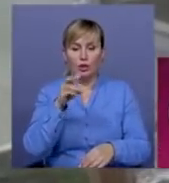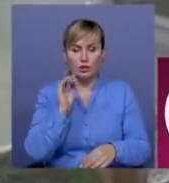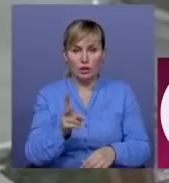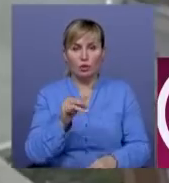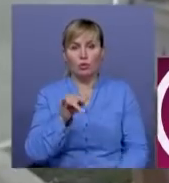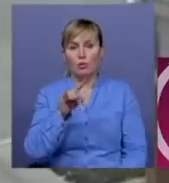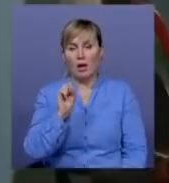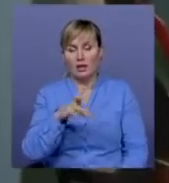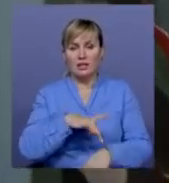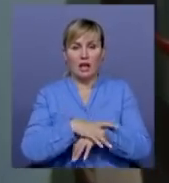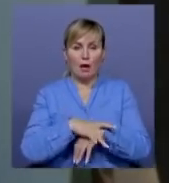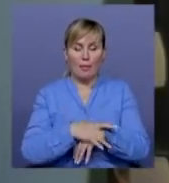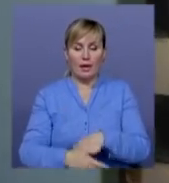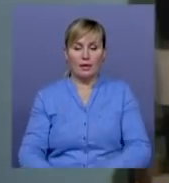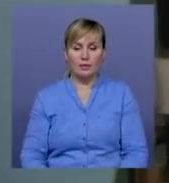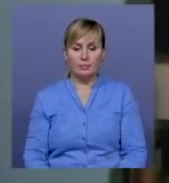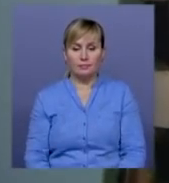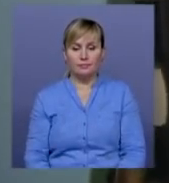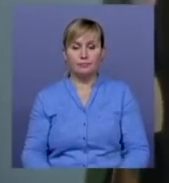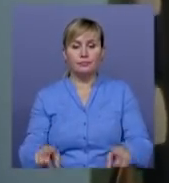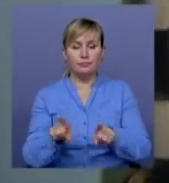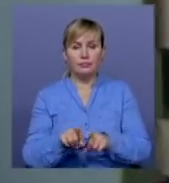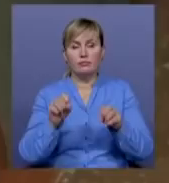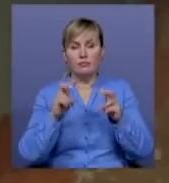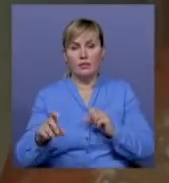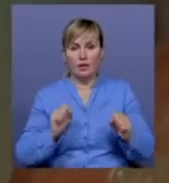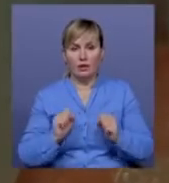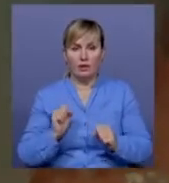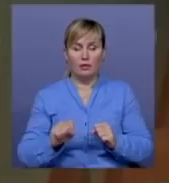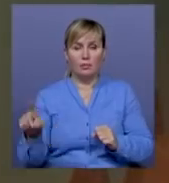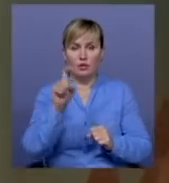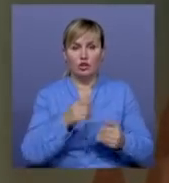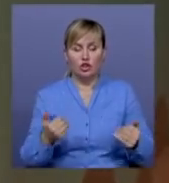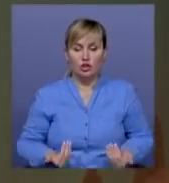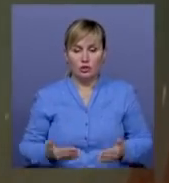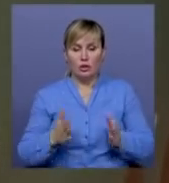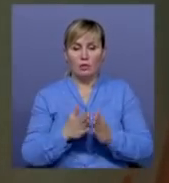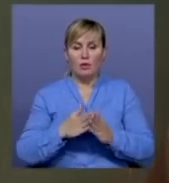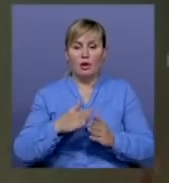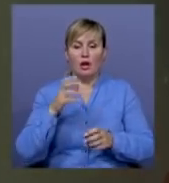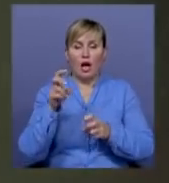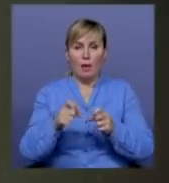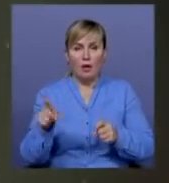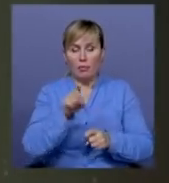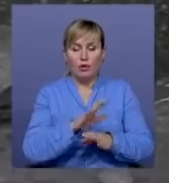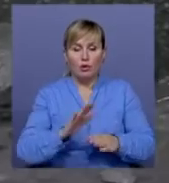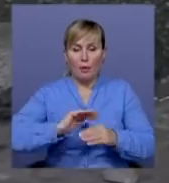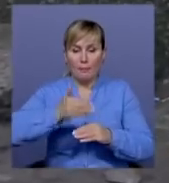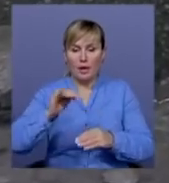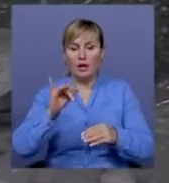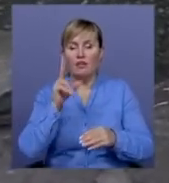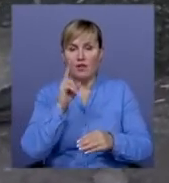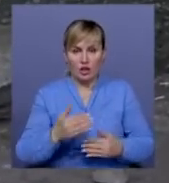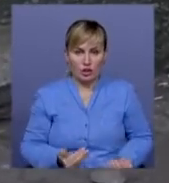Курмангазы и Раимбека. Также специальная бригада проводит дезинфекцию жилых домов. Обрабатываются не только подъезды, но и